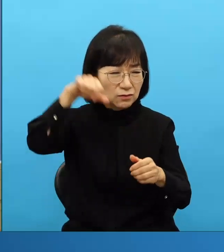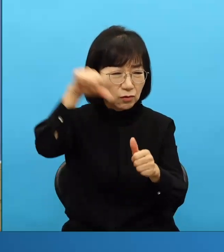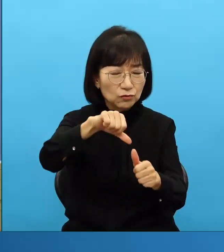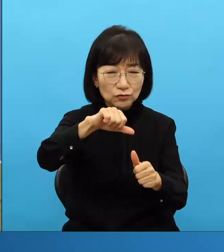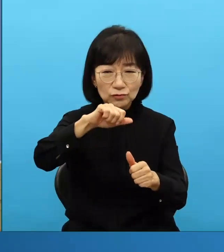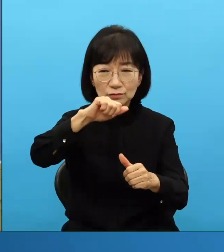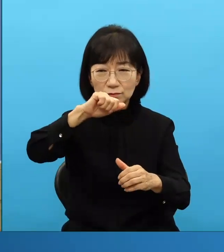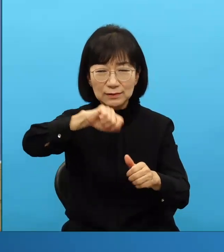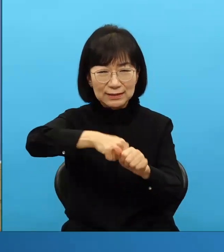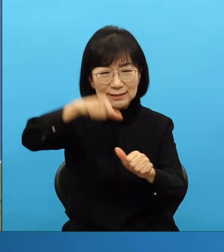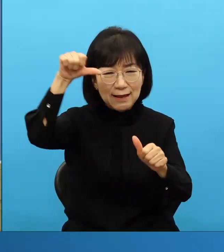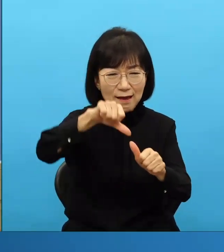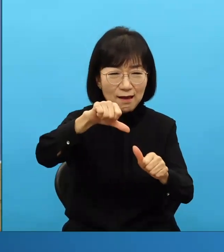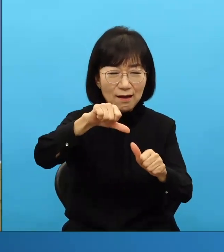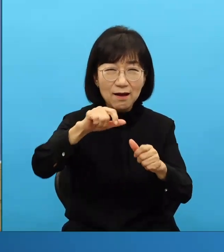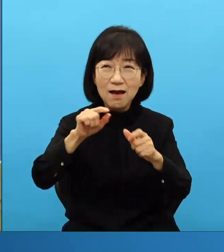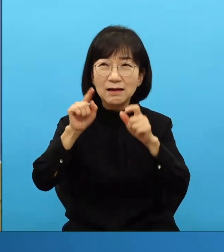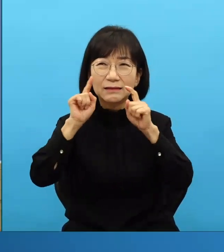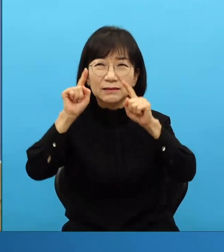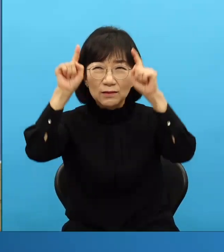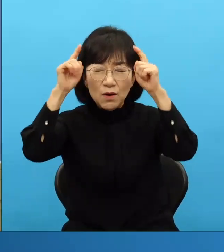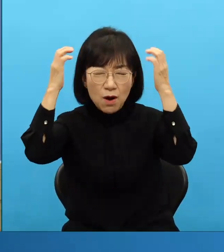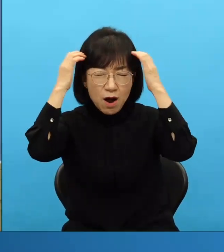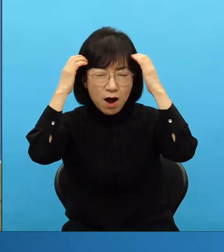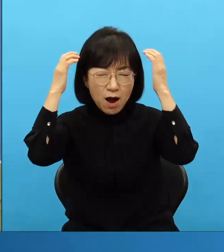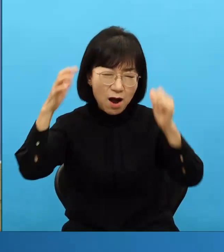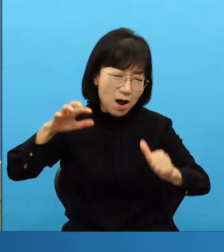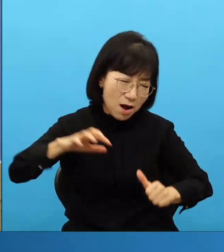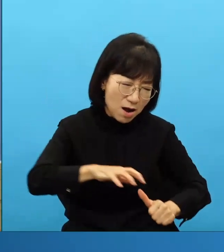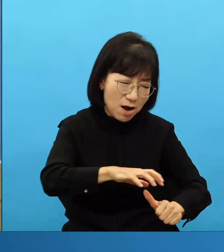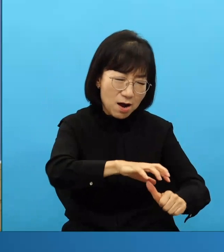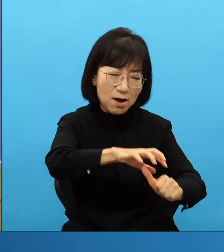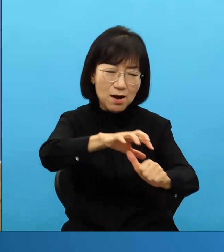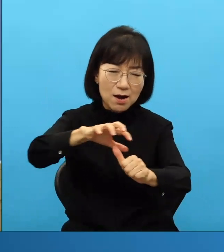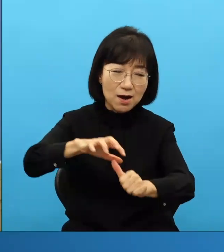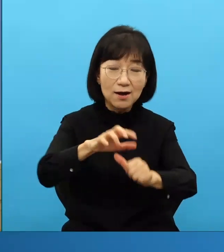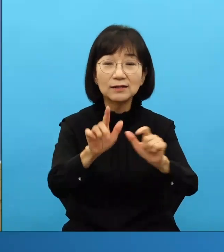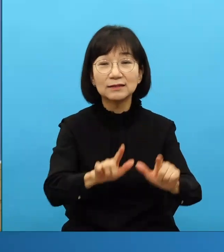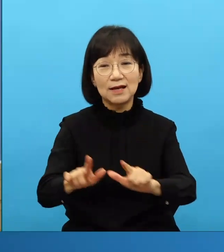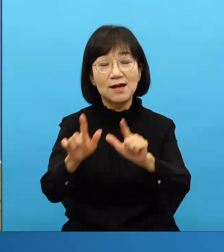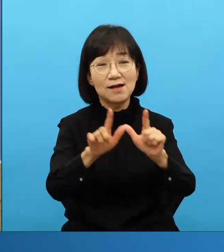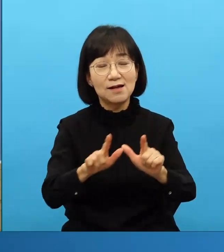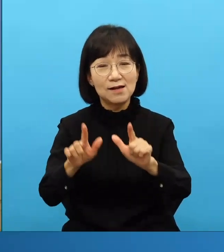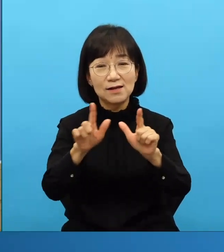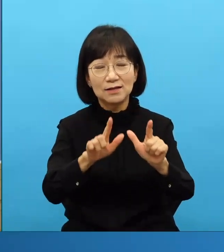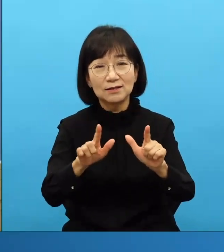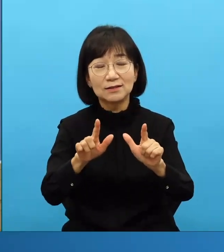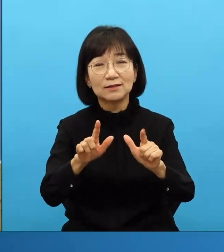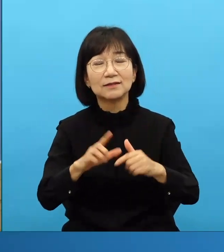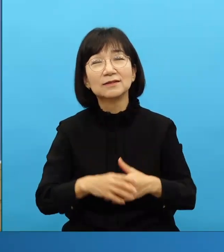지옥의 형벌 가운데 살게 되었어요. And we have no choice but to live inside the condemnation of sin and 결국은 curses.